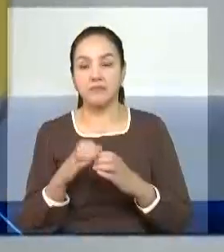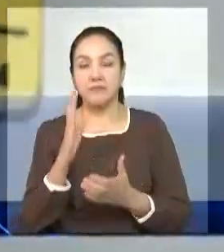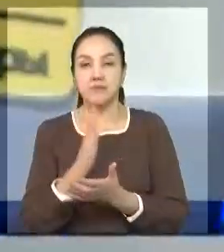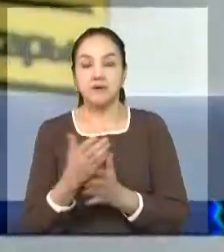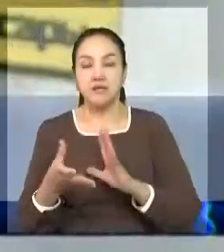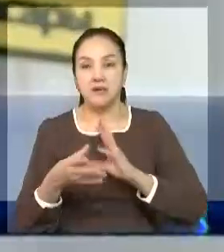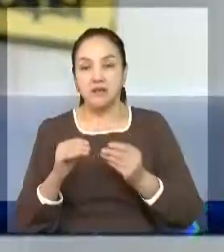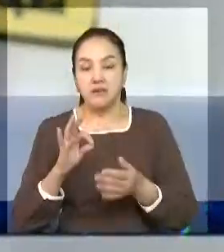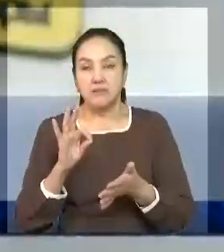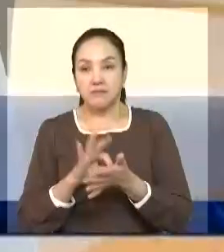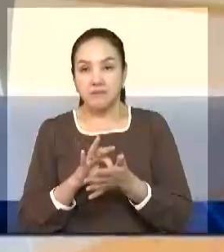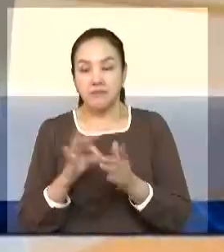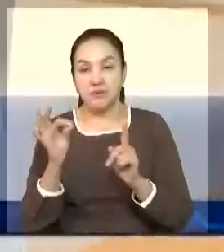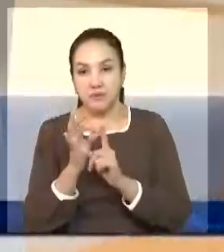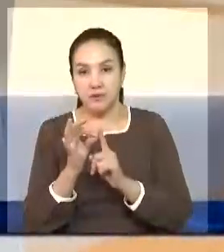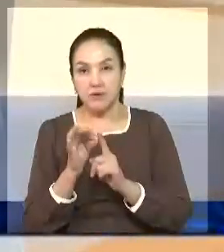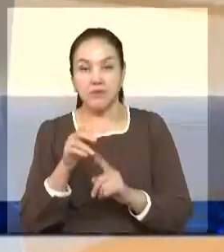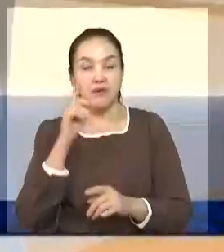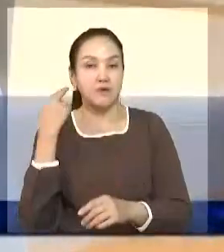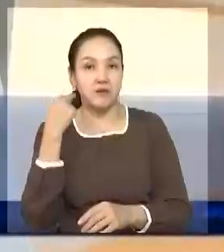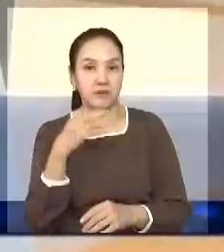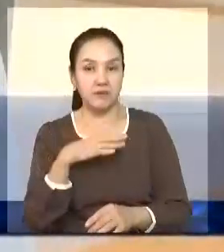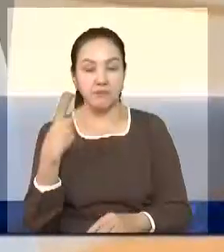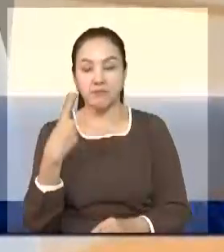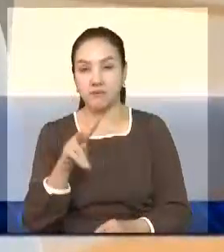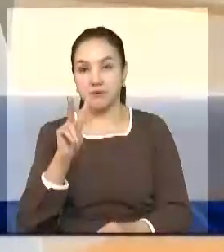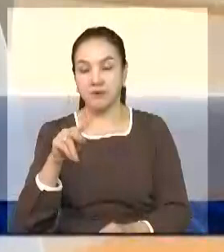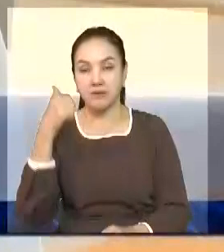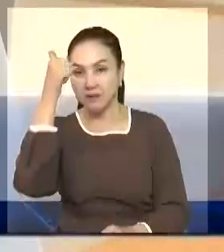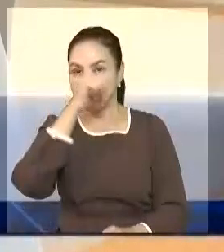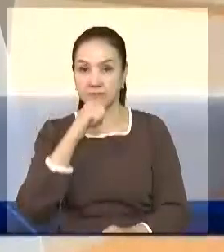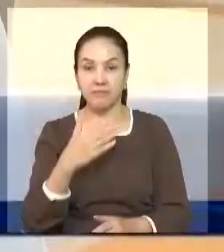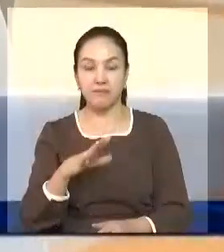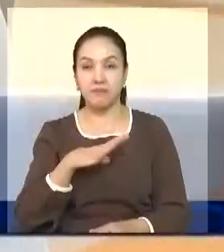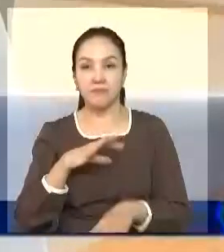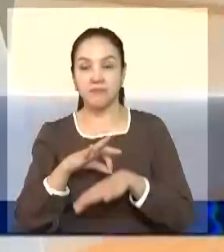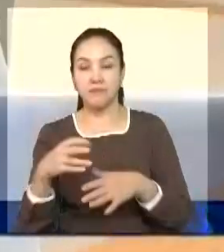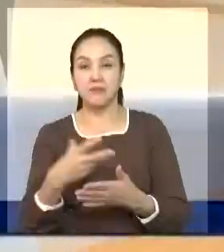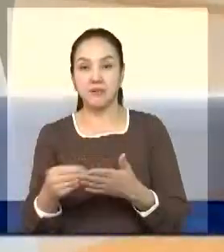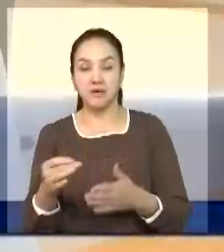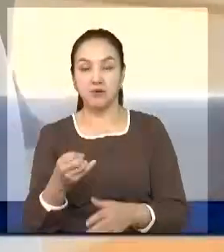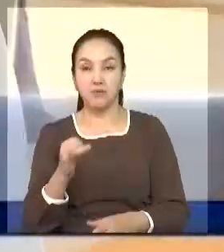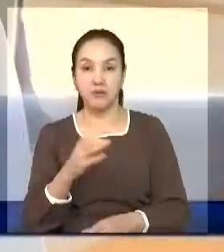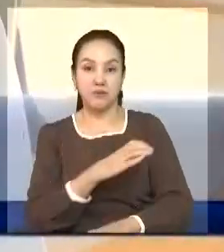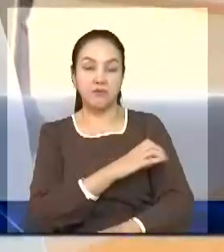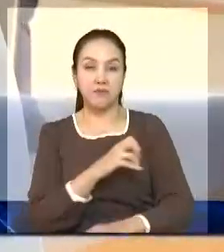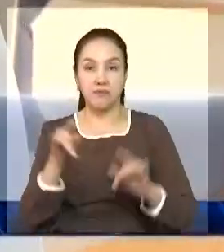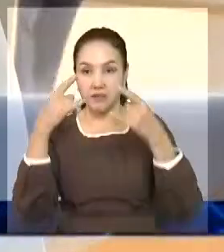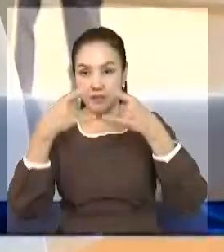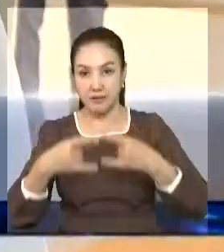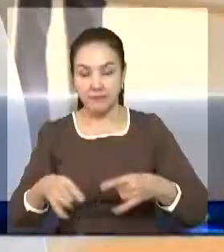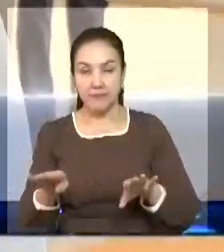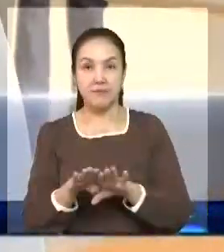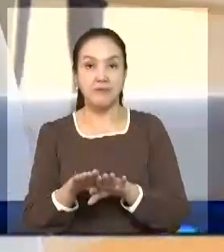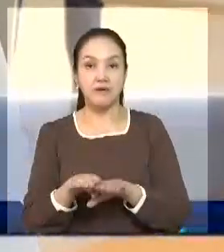В целях улучшения качества оказания медицинских услуг в 2022 году были приобретены томограф компьютерный,